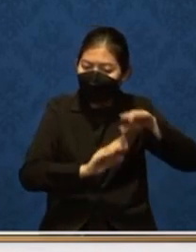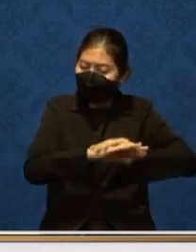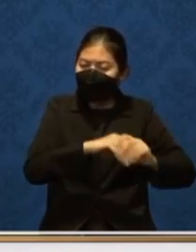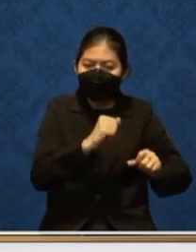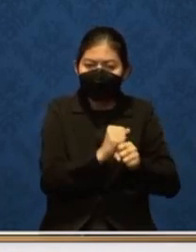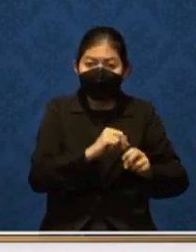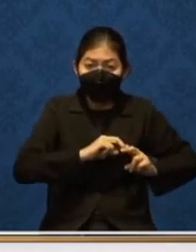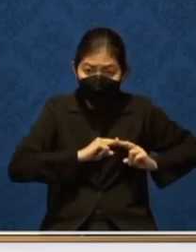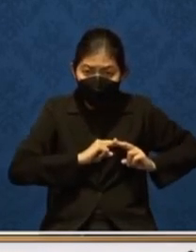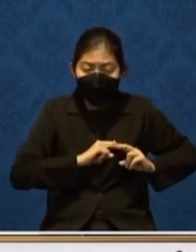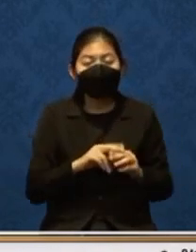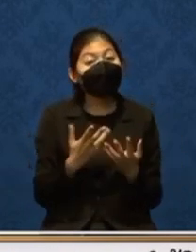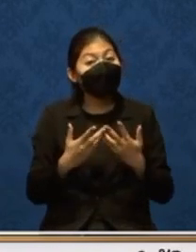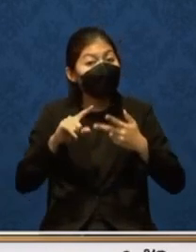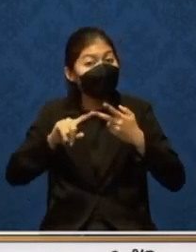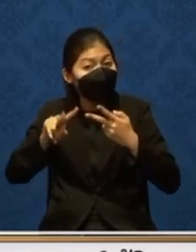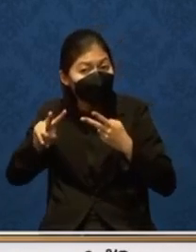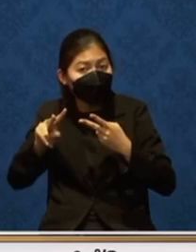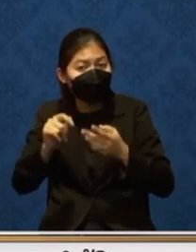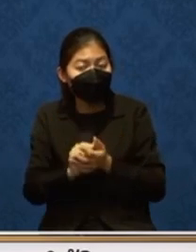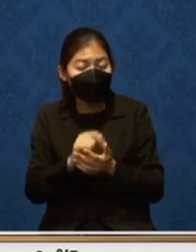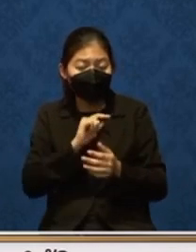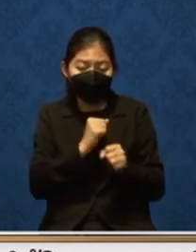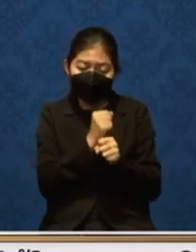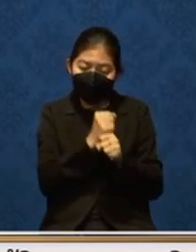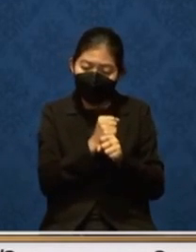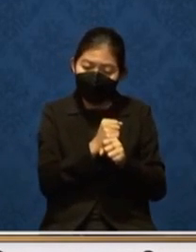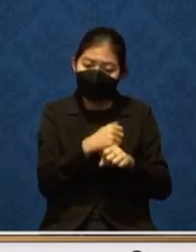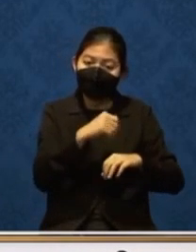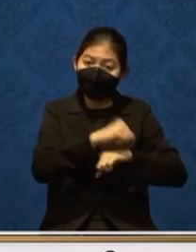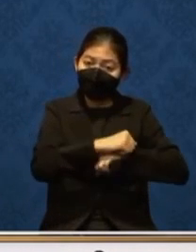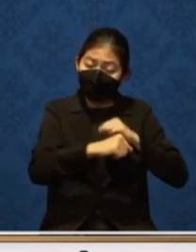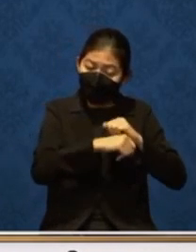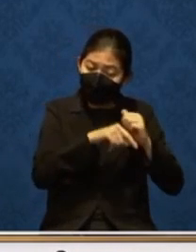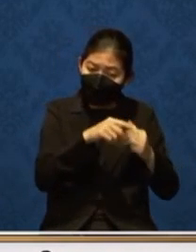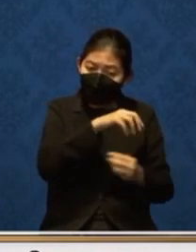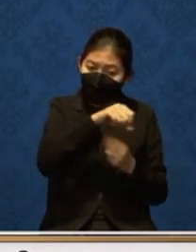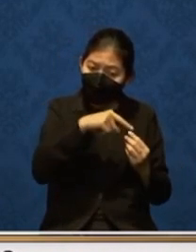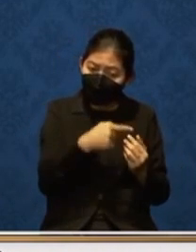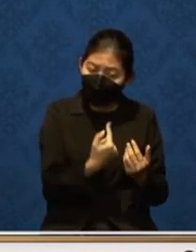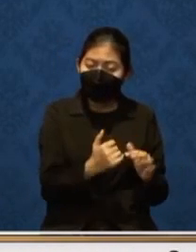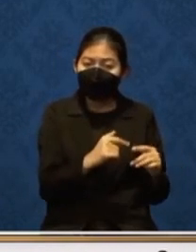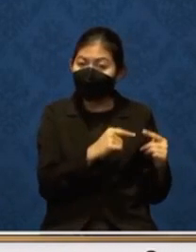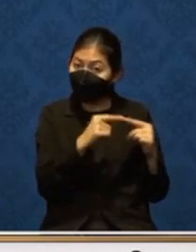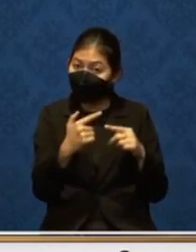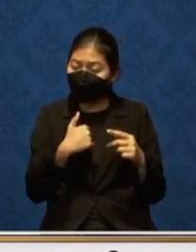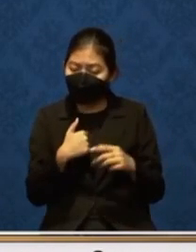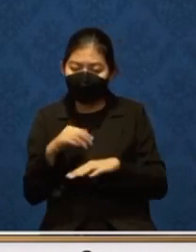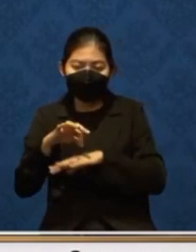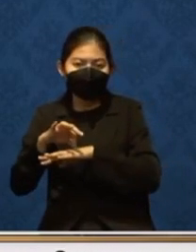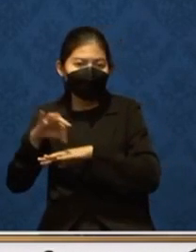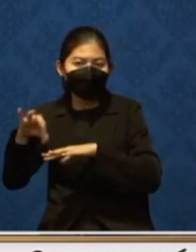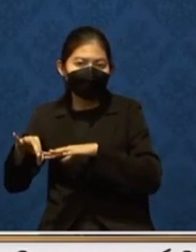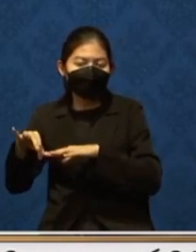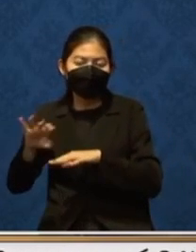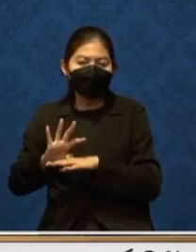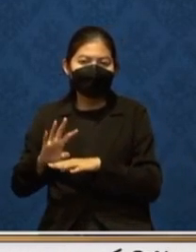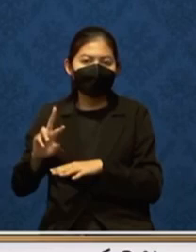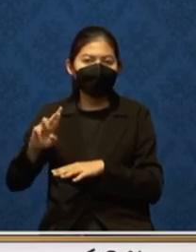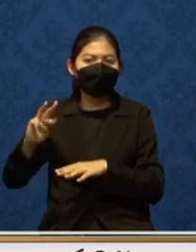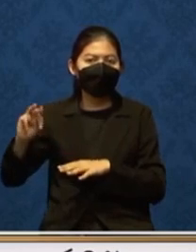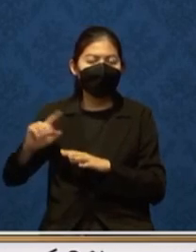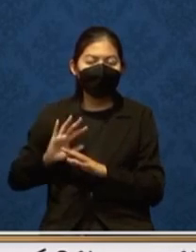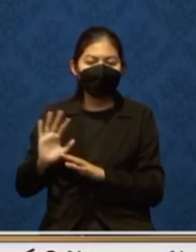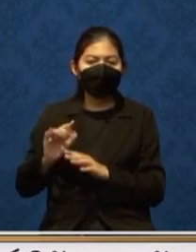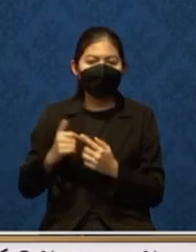หรอว่าสองถ้าทานประทานอยากทำธรกินี้ต่อก็ต้เลือกที่จะไม่รตแหน่งรฐมนตรีครับผมก็ไมถามวท่